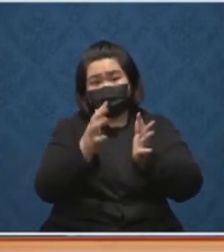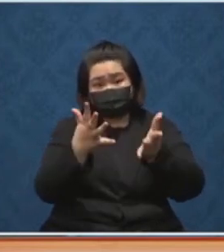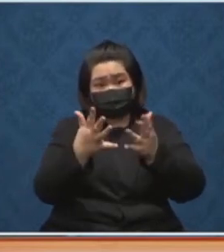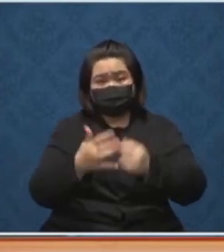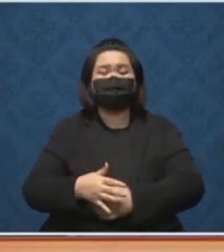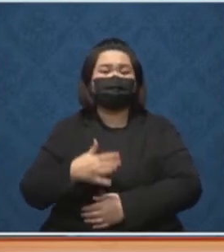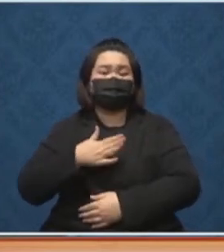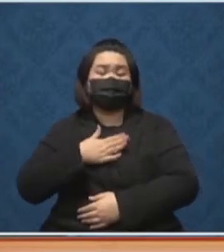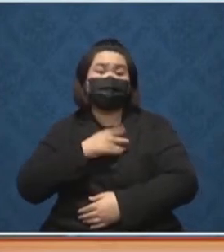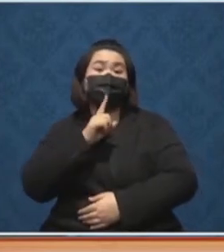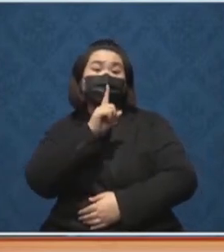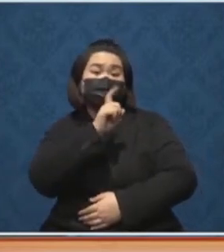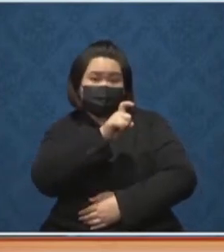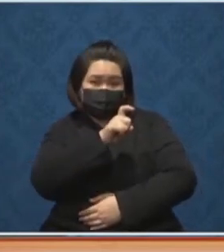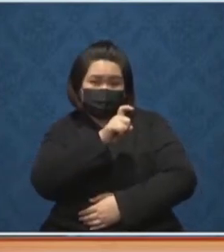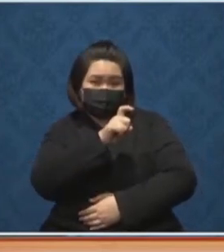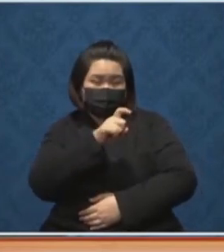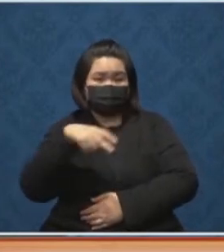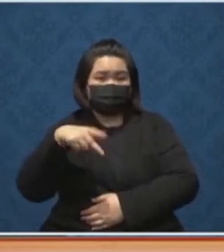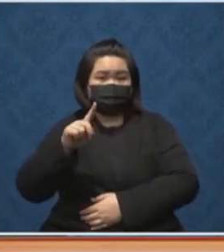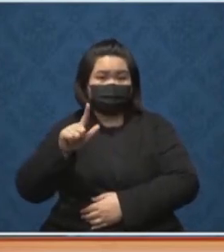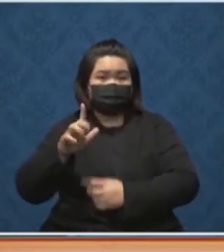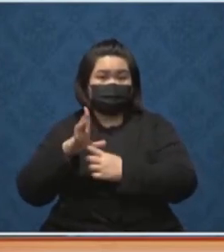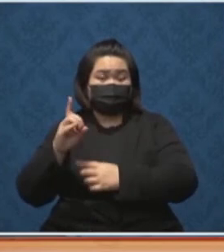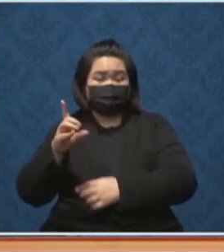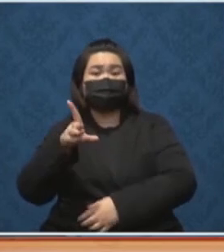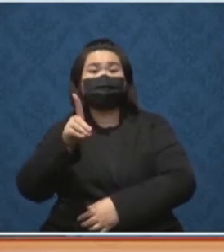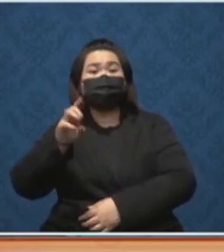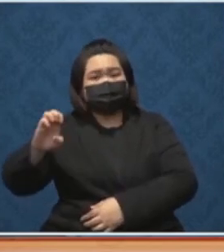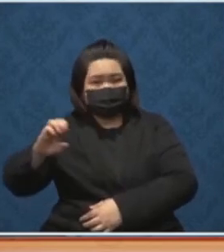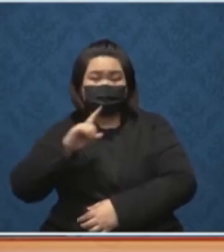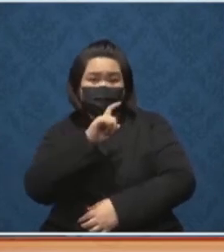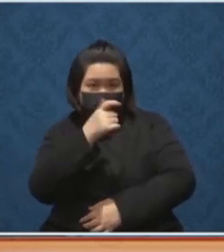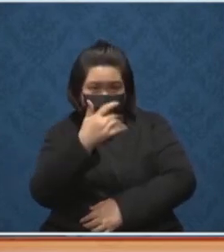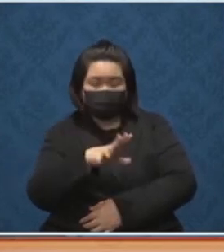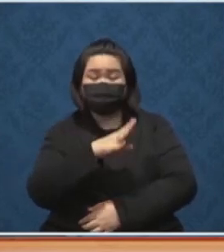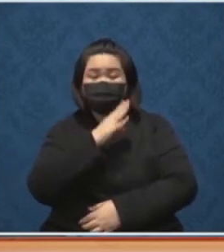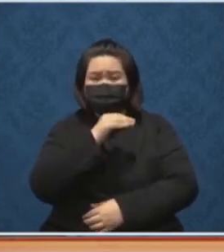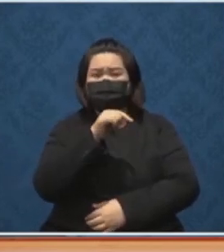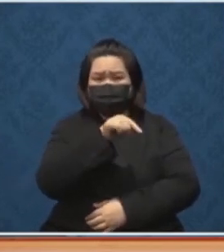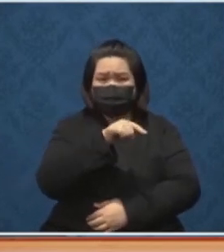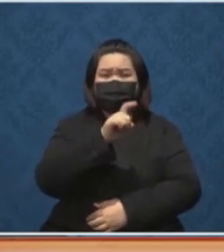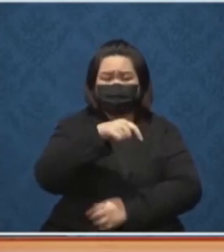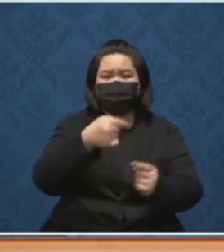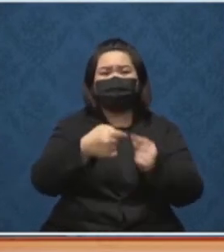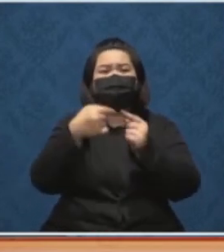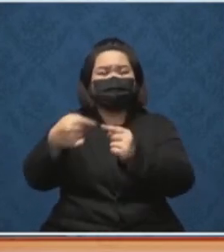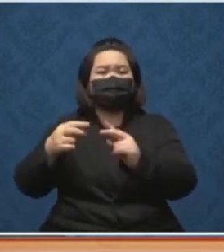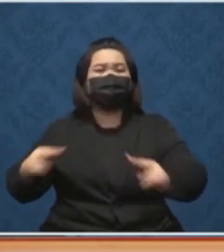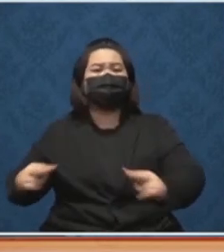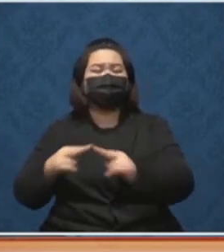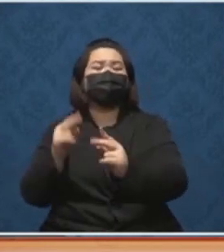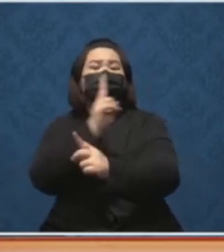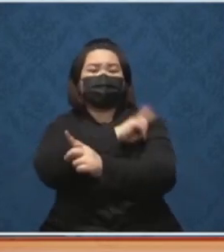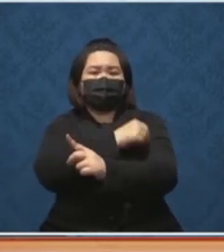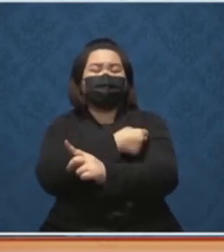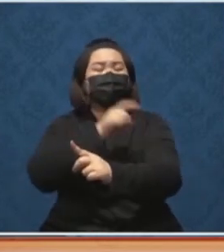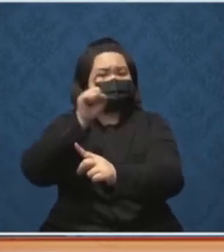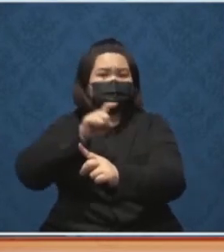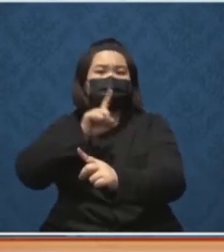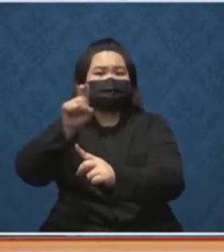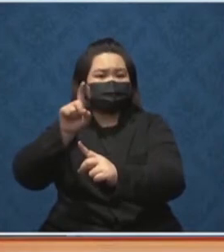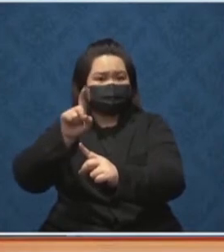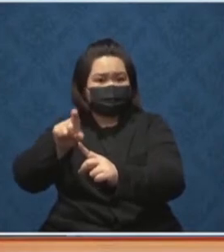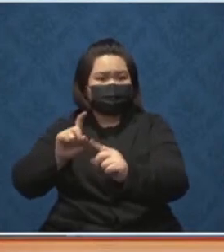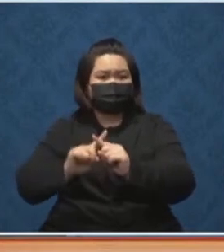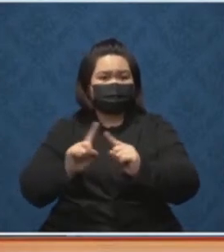สอนัประหั DE ครัในห้กัมธิการก็ไดรคำตอบว่า กรณีนี้ถาตัสอบต้สอบถามประเยีนกระสงสาธนาสุขแตใการ